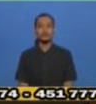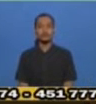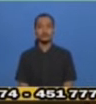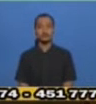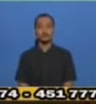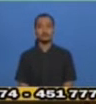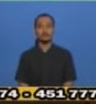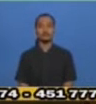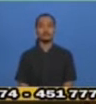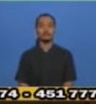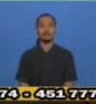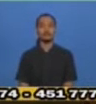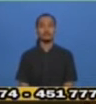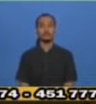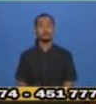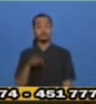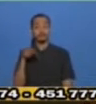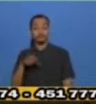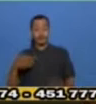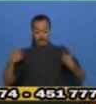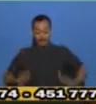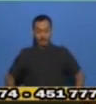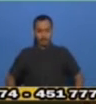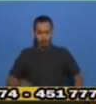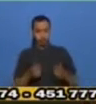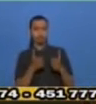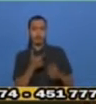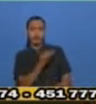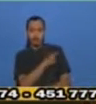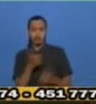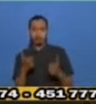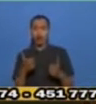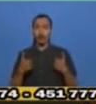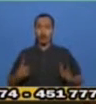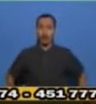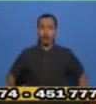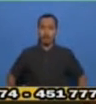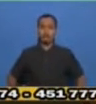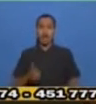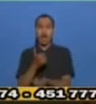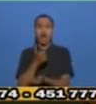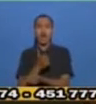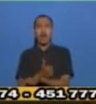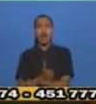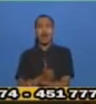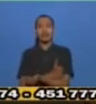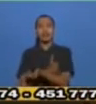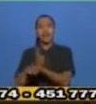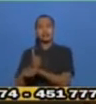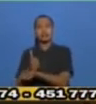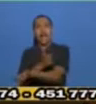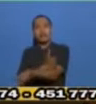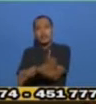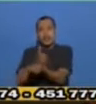fisiknya sudah layak untuk mendapatkan vaksin, kemudian secara administratif dia terdata di Peduli Lindungi, maka